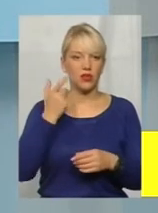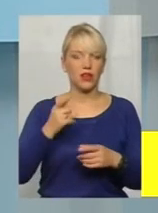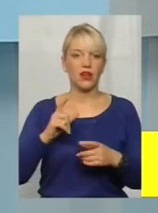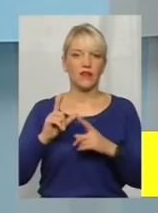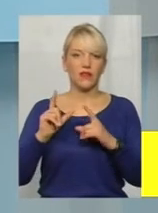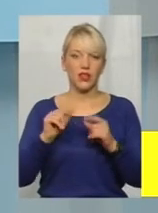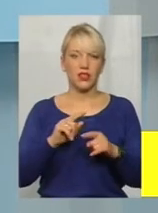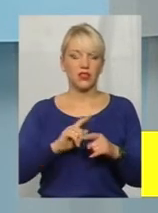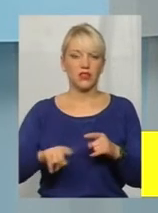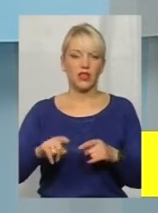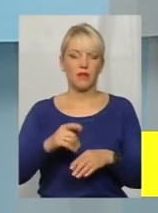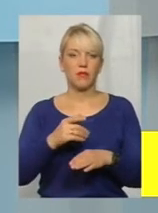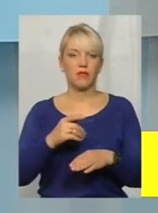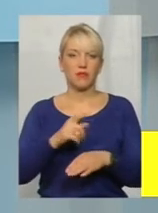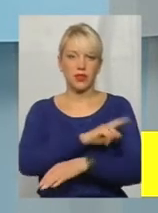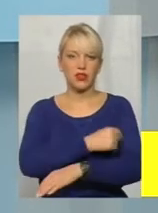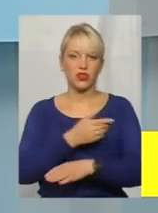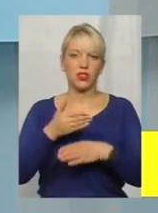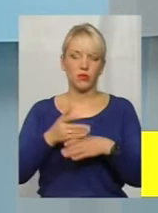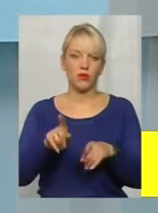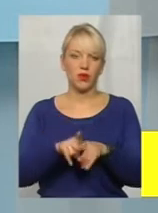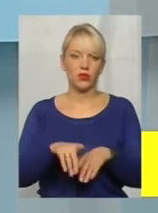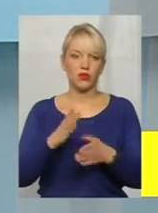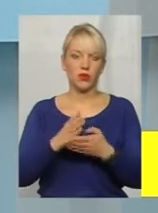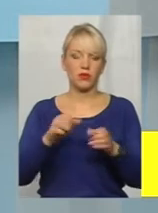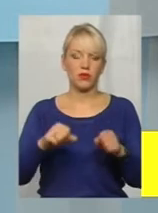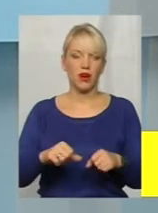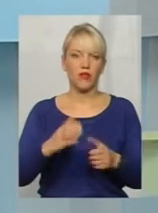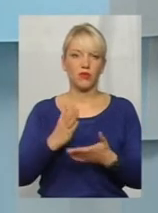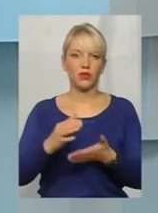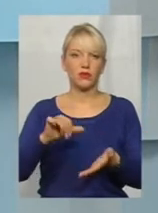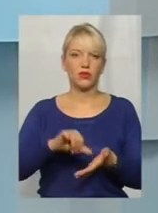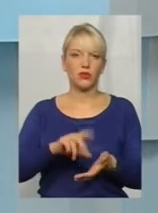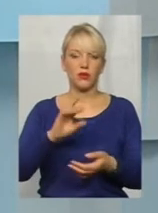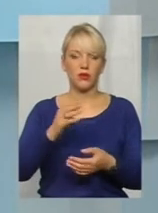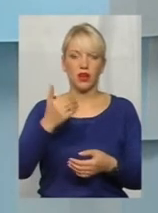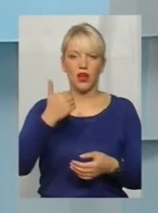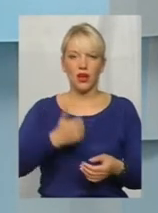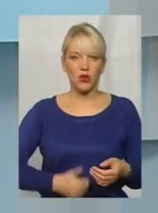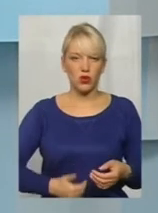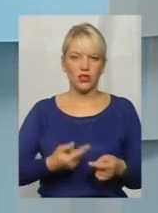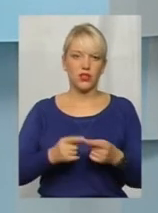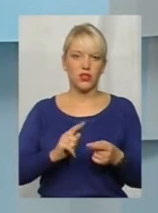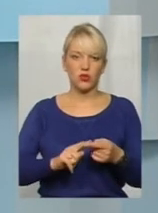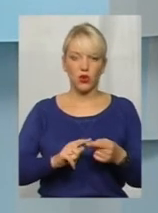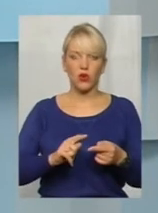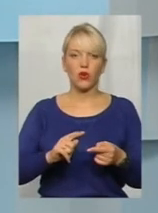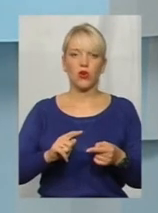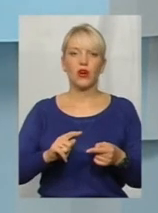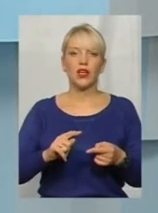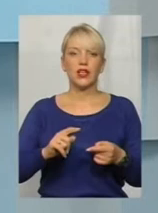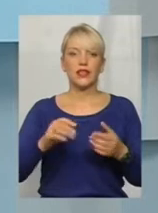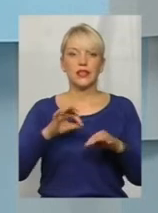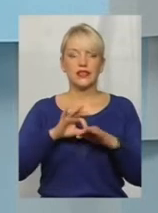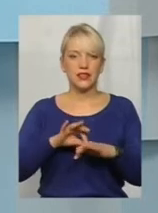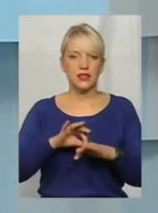швидка медична допомога. В подальшому вони також мають право бути присутніми при розтині даного тіла, мати інформацію про те,